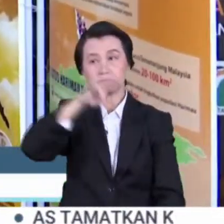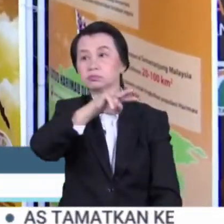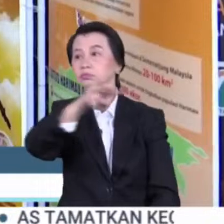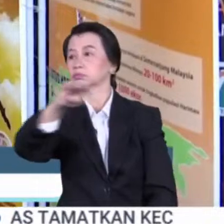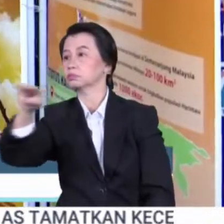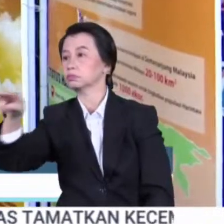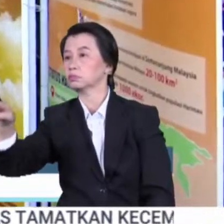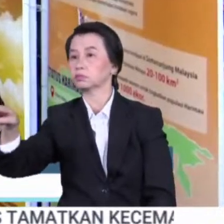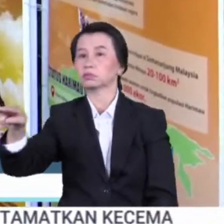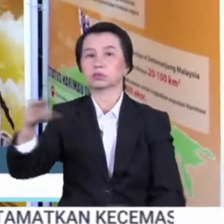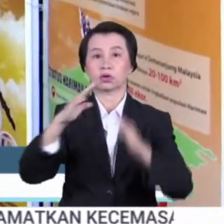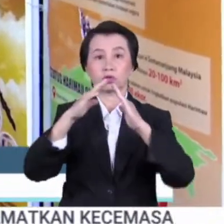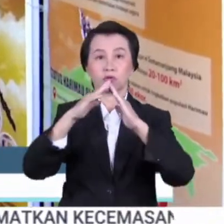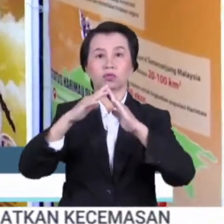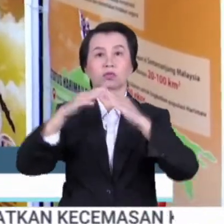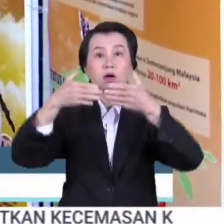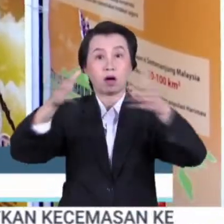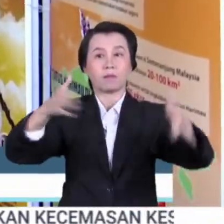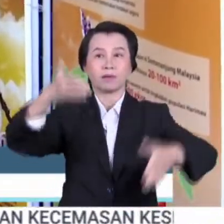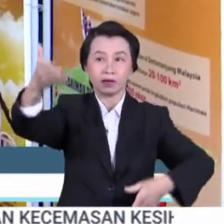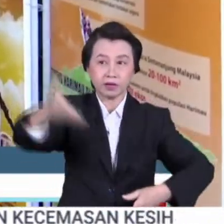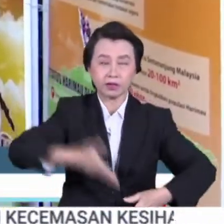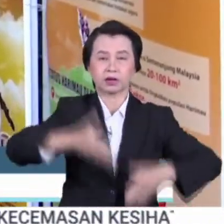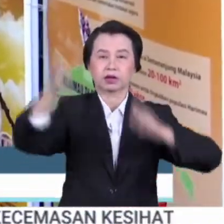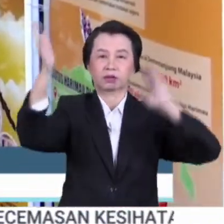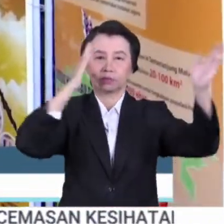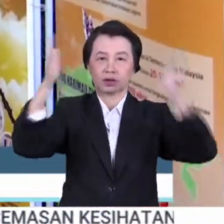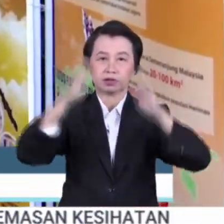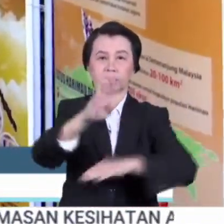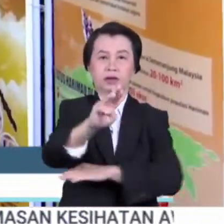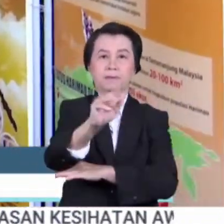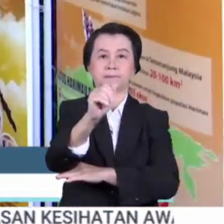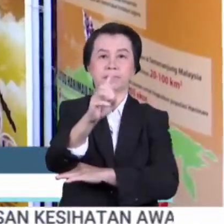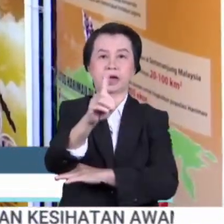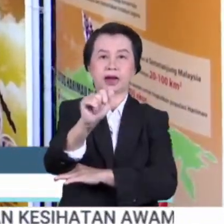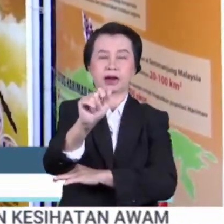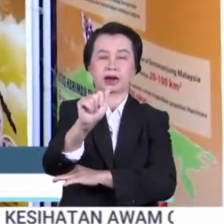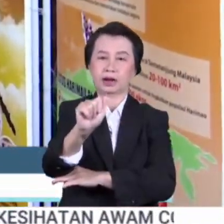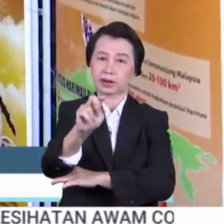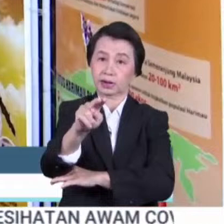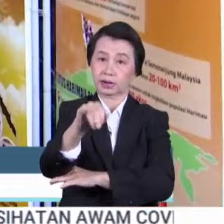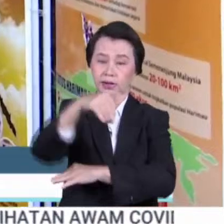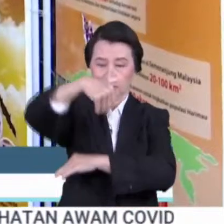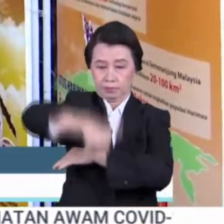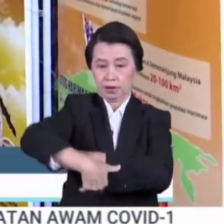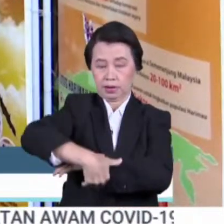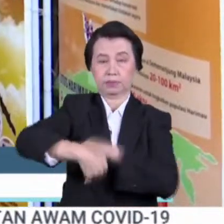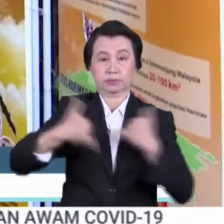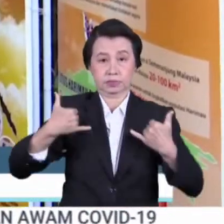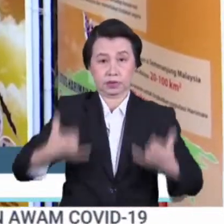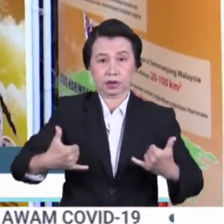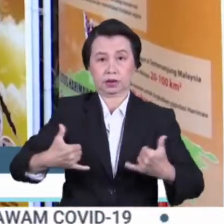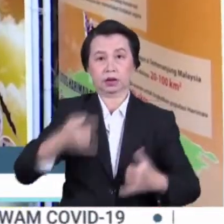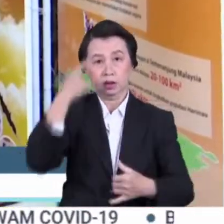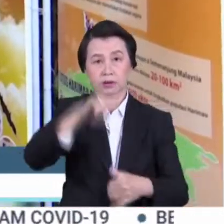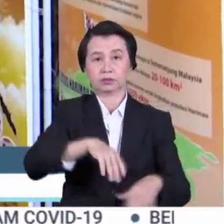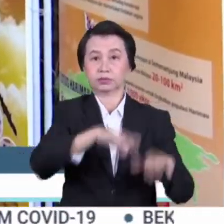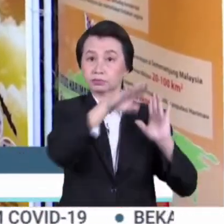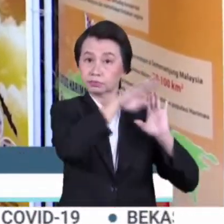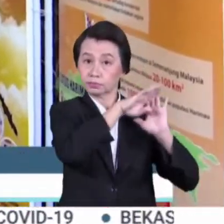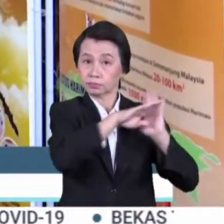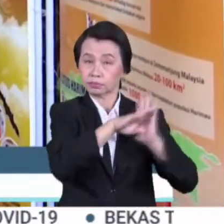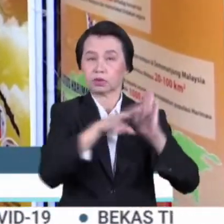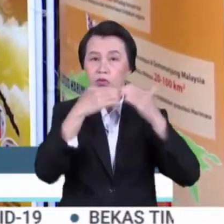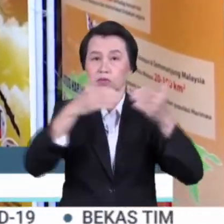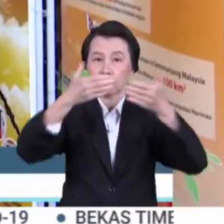keadaan Rumah Terbuka Malaysia Madani yang akan berlangsung untuk malam ini. Dan untuk perincian berkenaan persiapan untuk Rumah